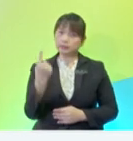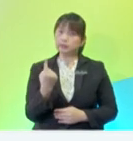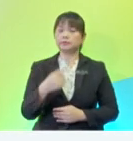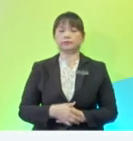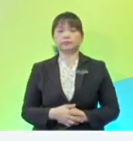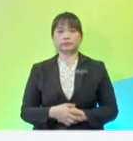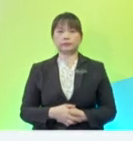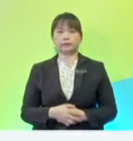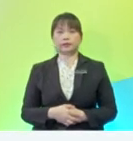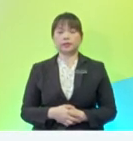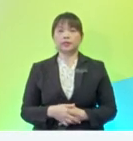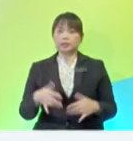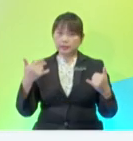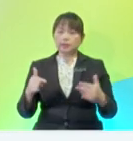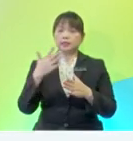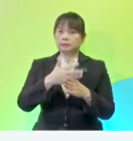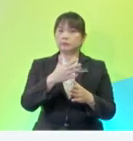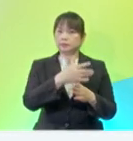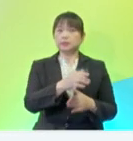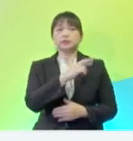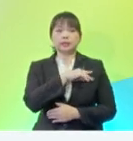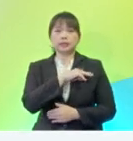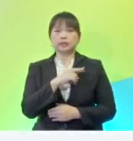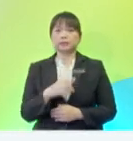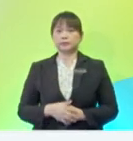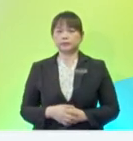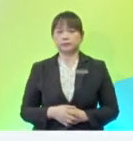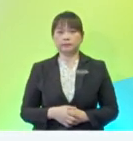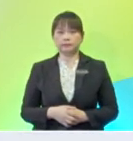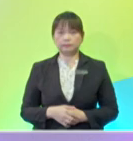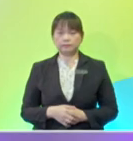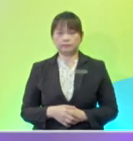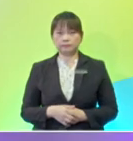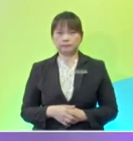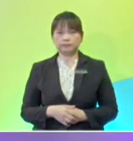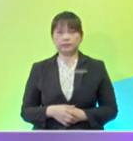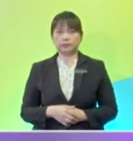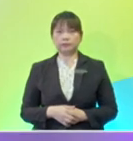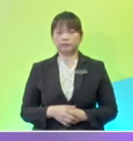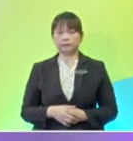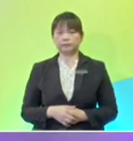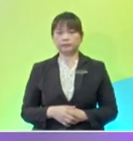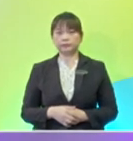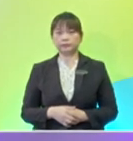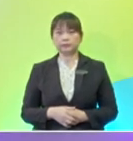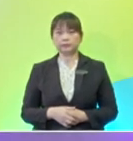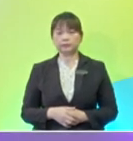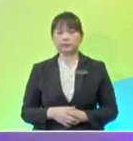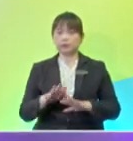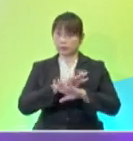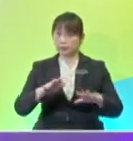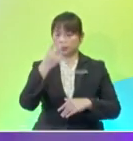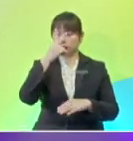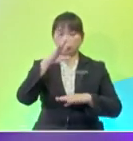Oke kaki pula oke sekarang pada kakinya kaki baru tengok bawah atas Jangan tengok atasnya pun Jangan tengok